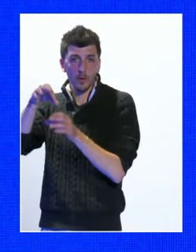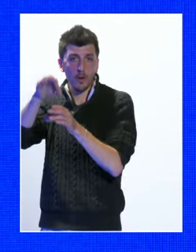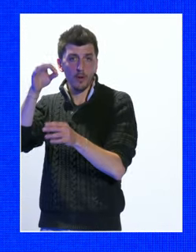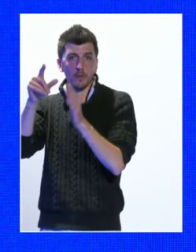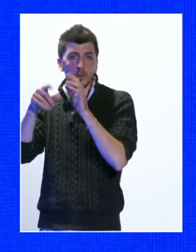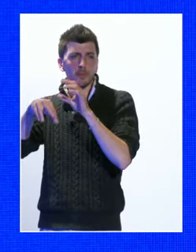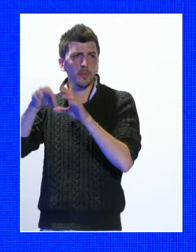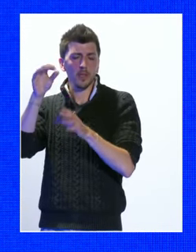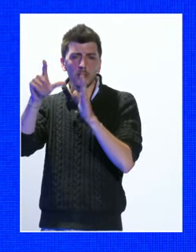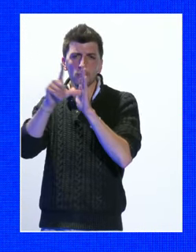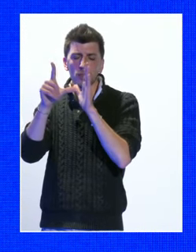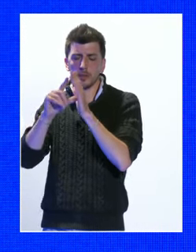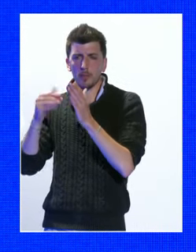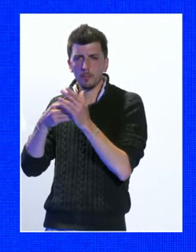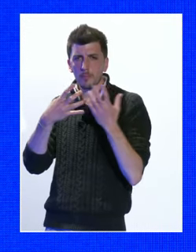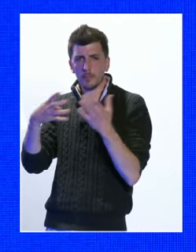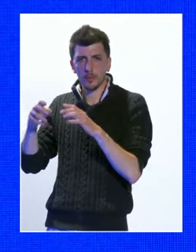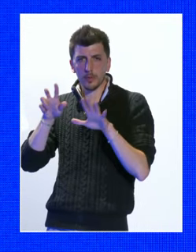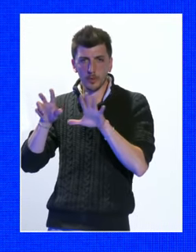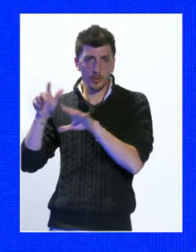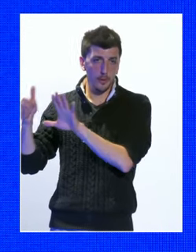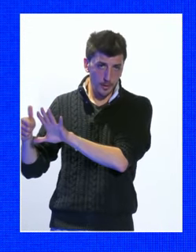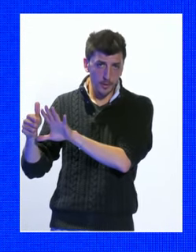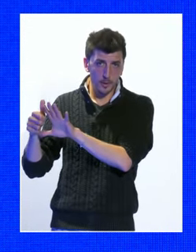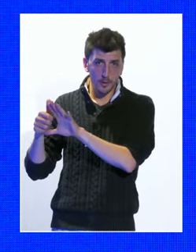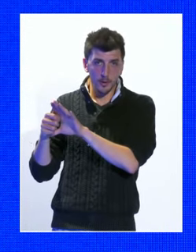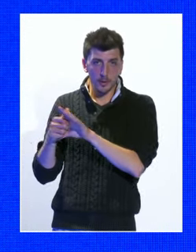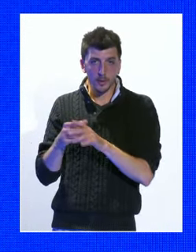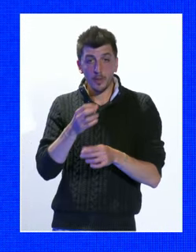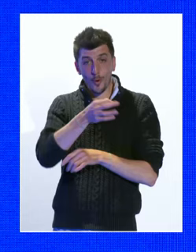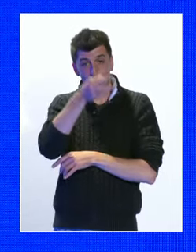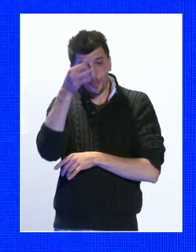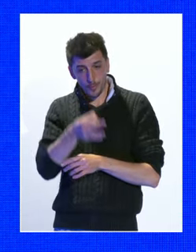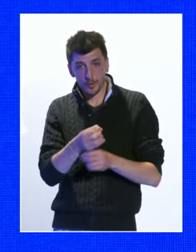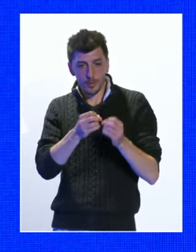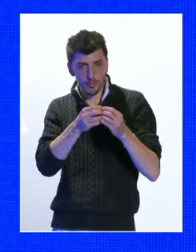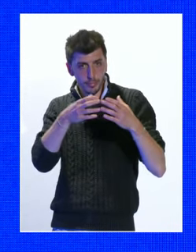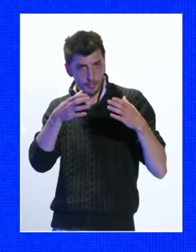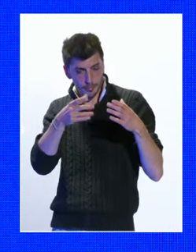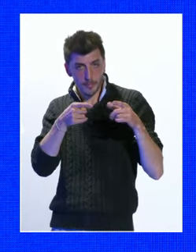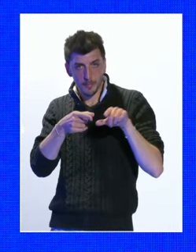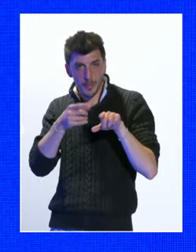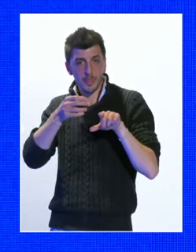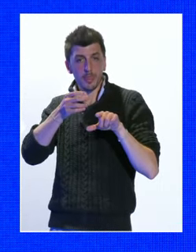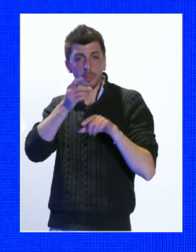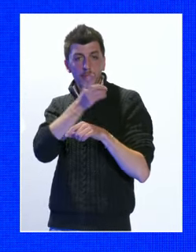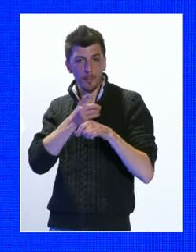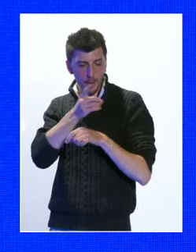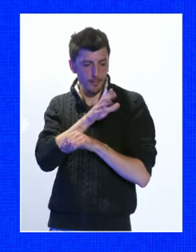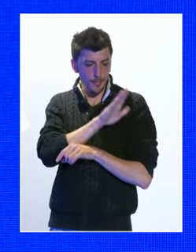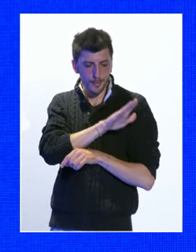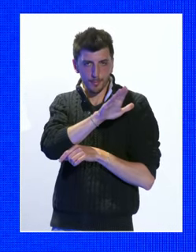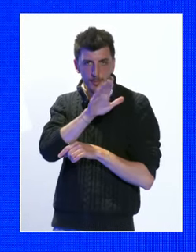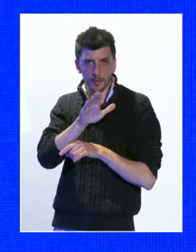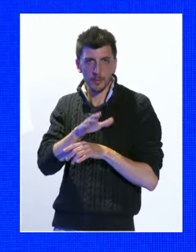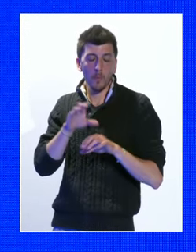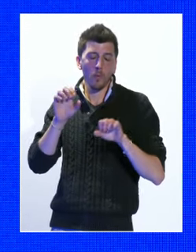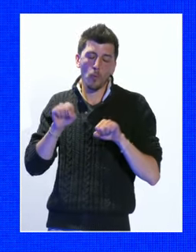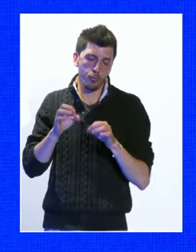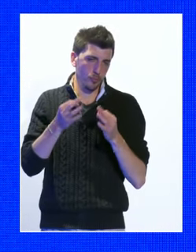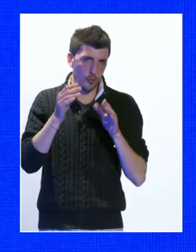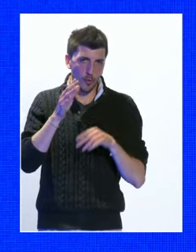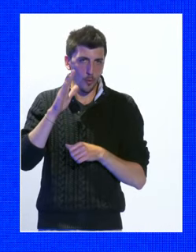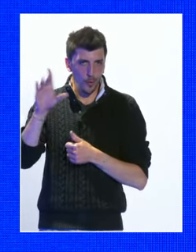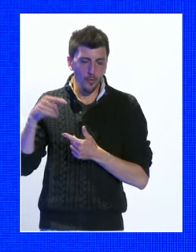législatives de 1986, proportionnelle départementale. On peut en trouver d'autres. Moi, j'aime